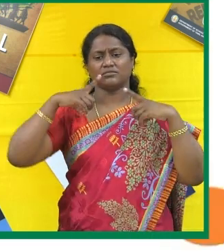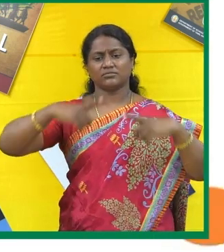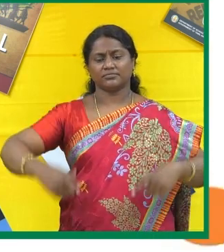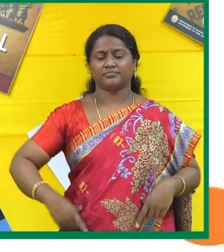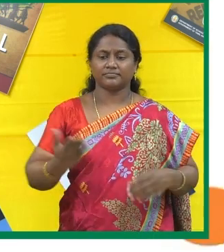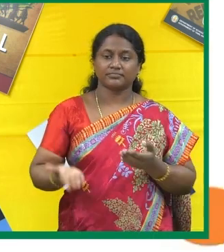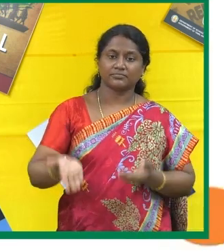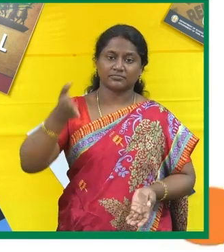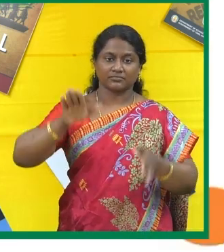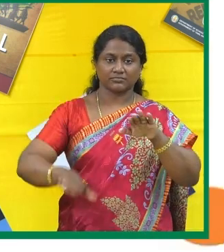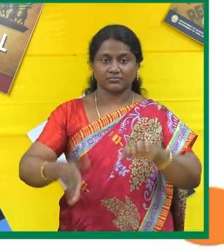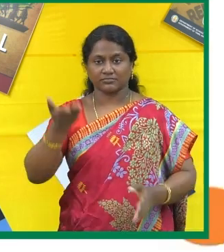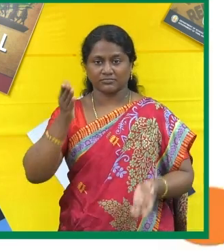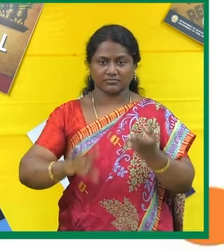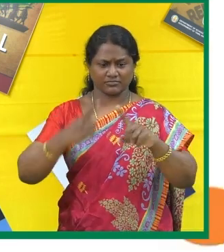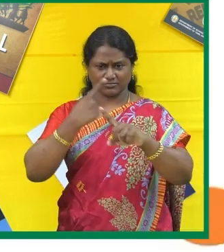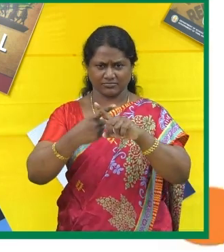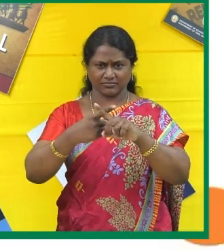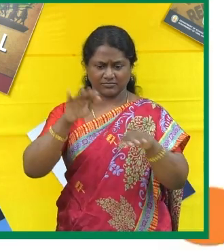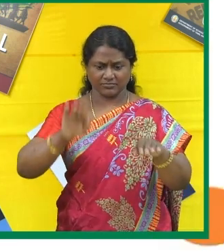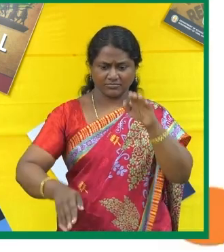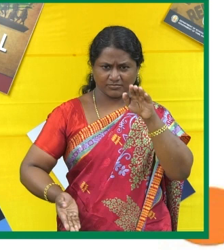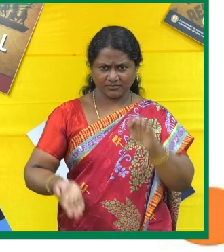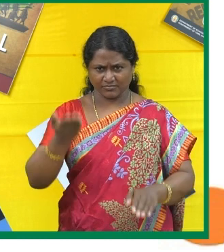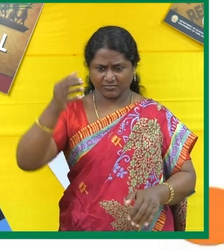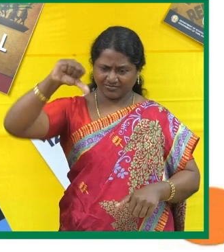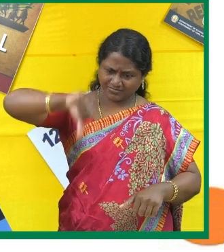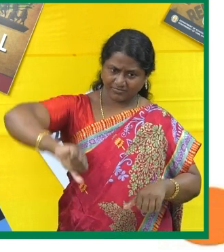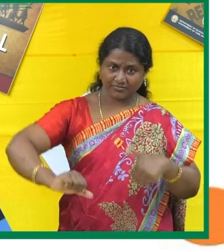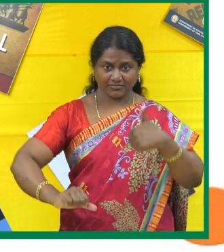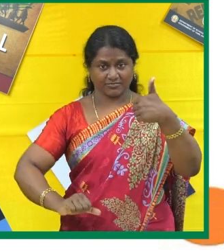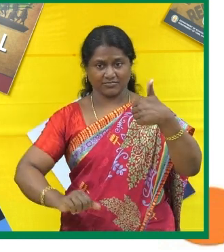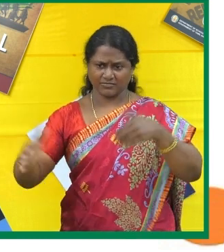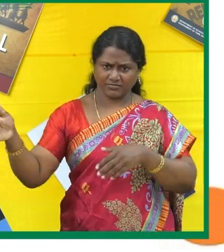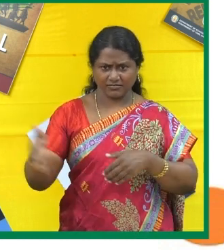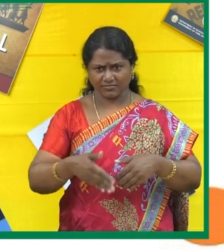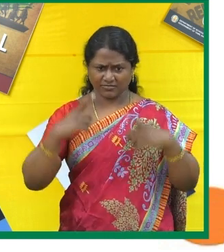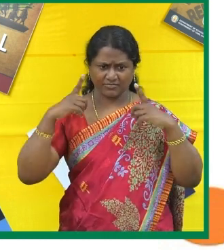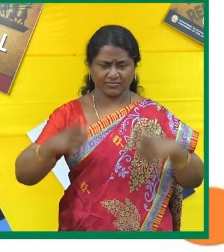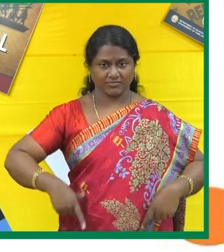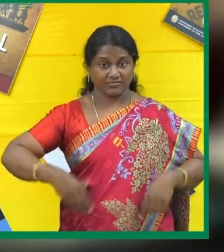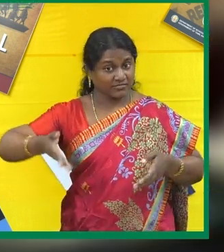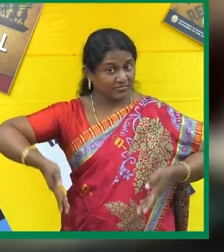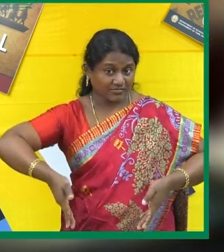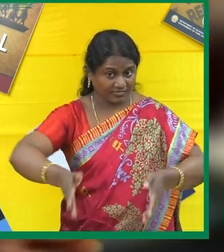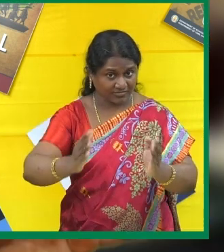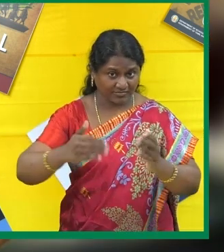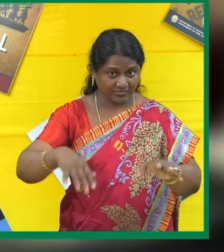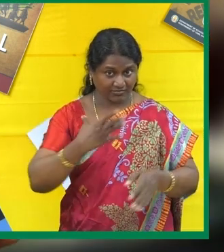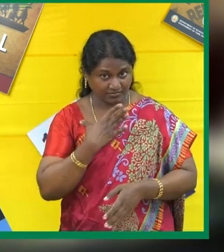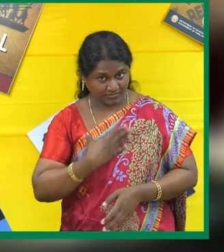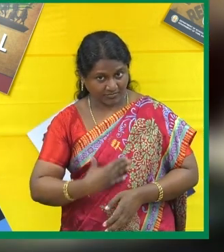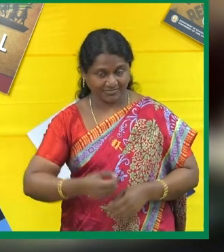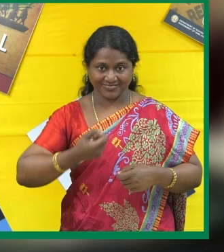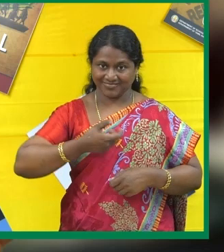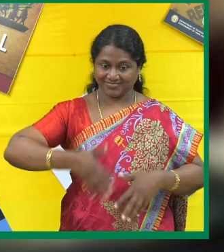down வரலாம். Contrast is described here. Up, down. Up you will go, down you will come. The paths will be rough or